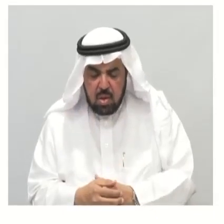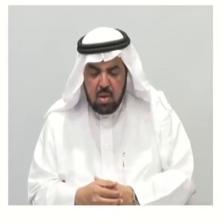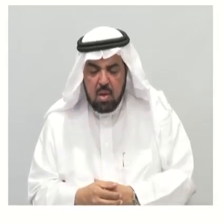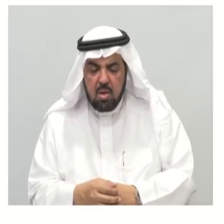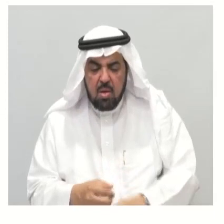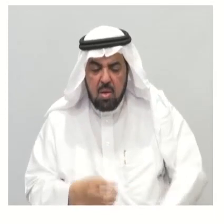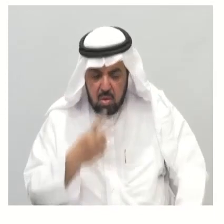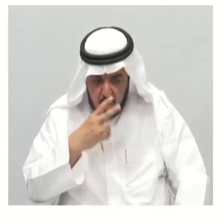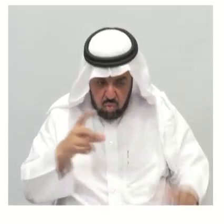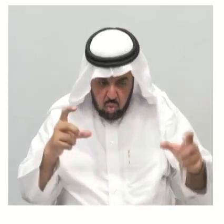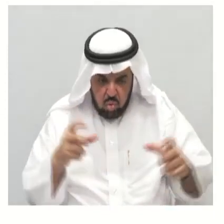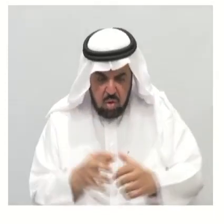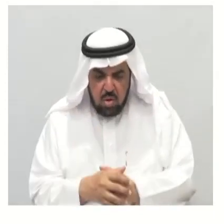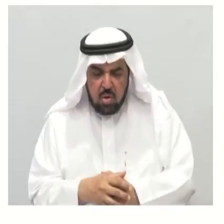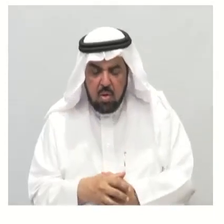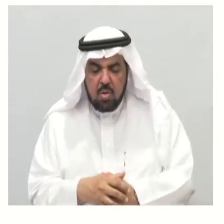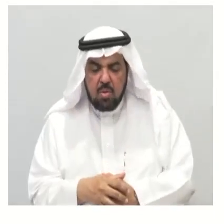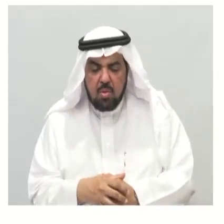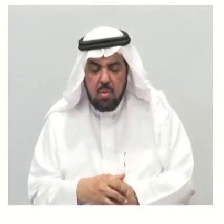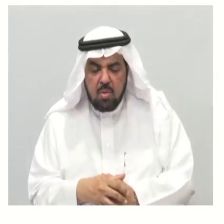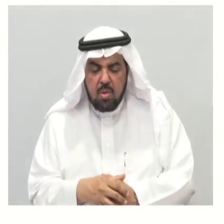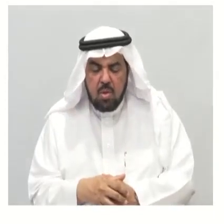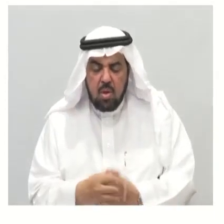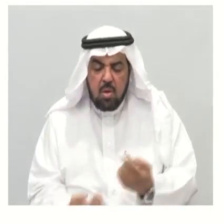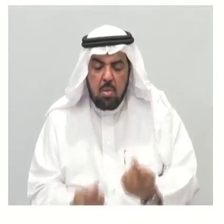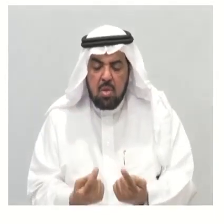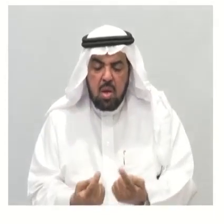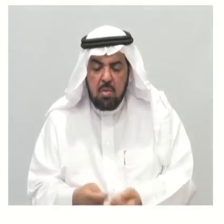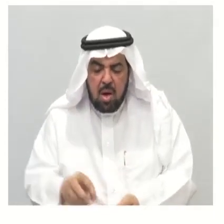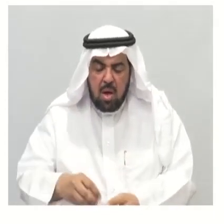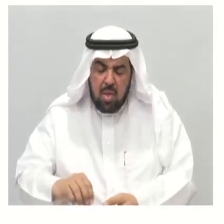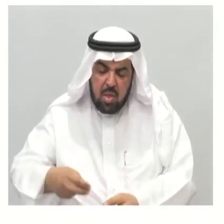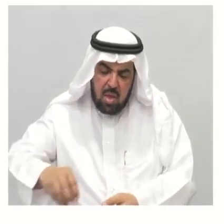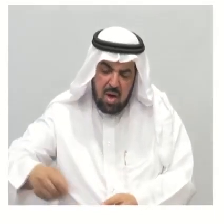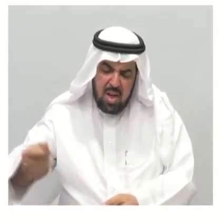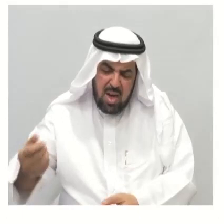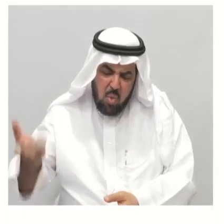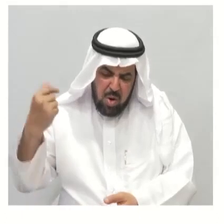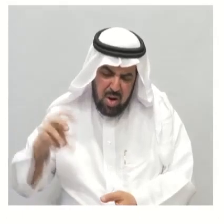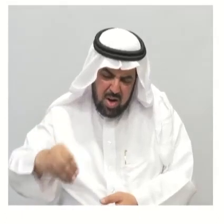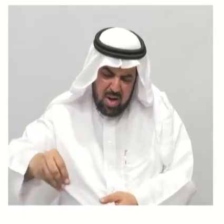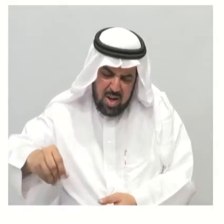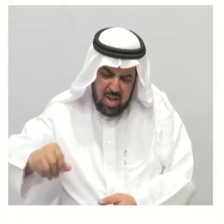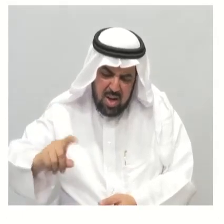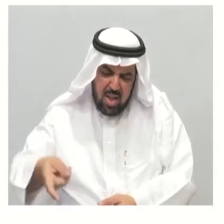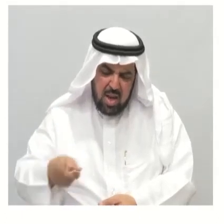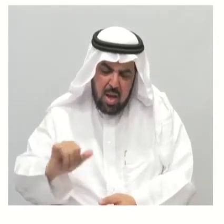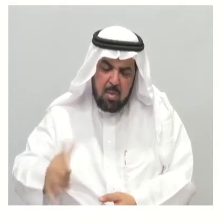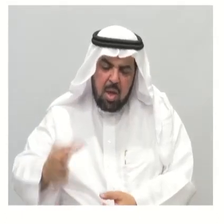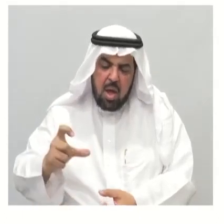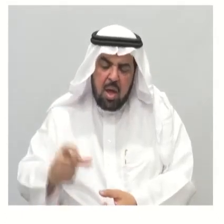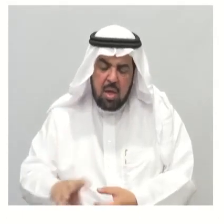لاحظ هذه الصورة، يقوم المزارعون بأخذ رماد الخشب الذي يحتوي على